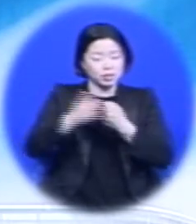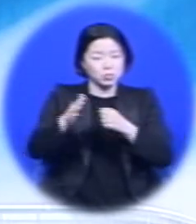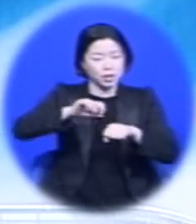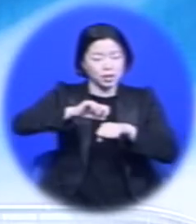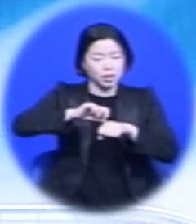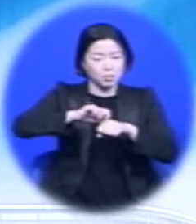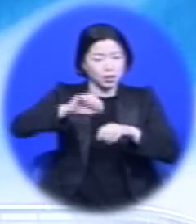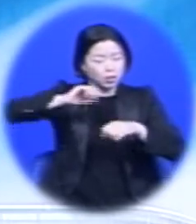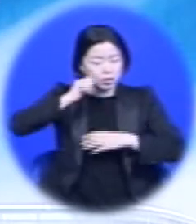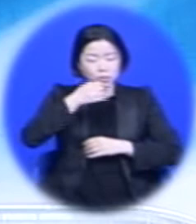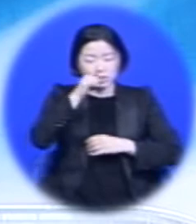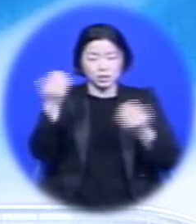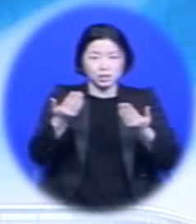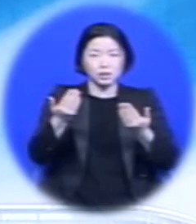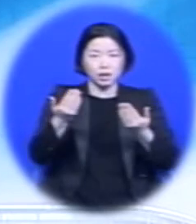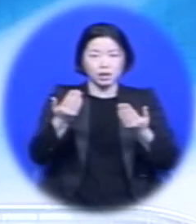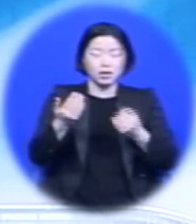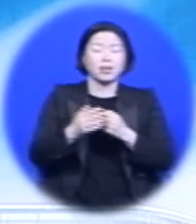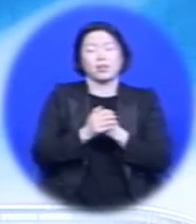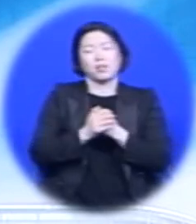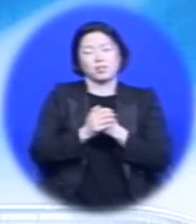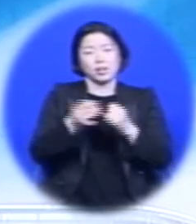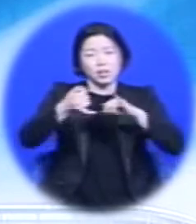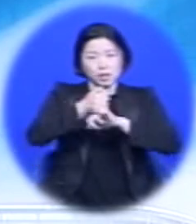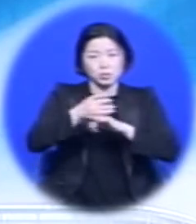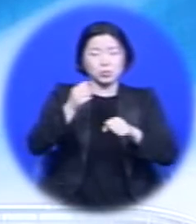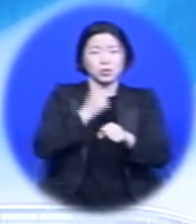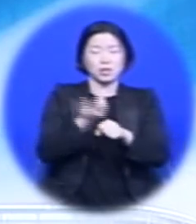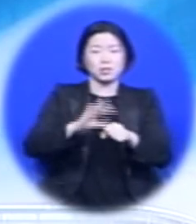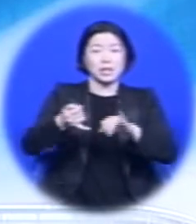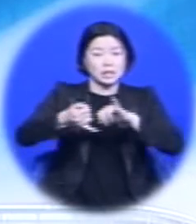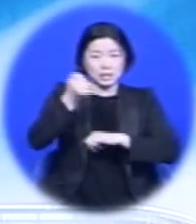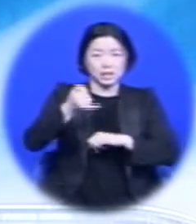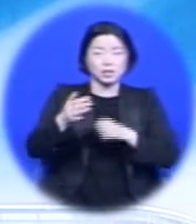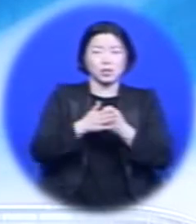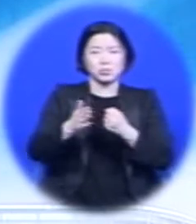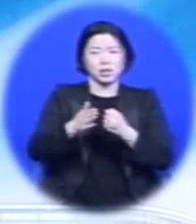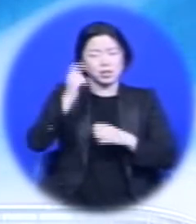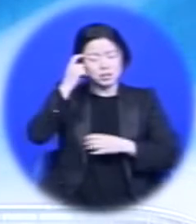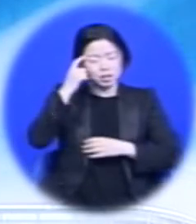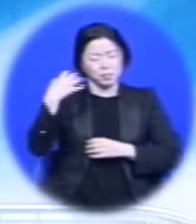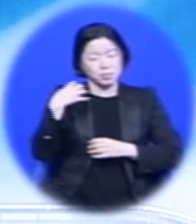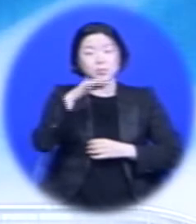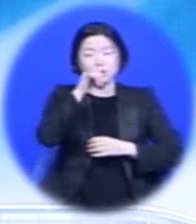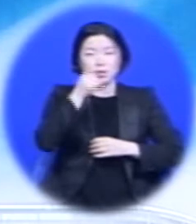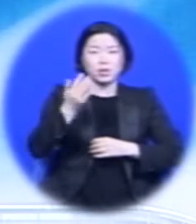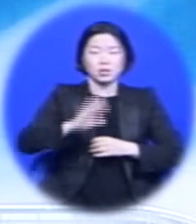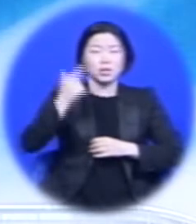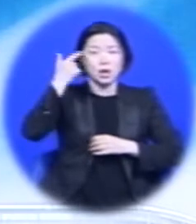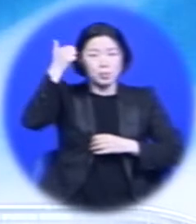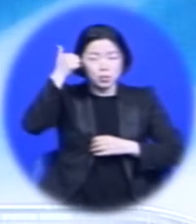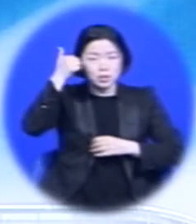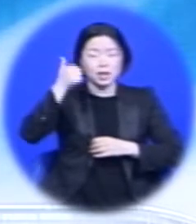듭니다. 약속을 했는데 지키지 않으니까. 그런데 여러분, 이 목사 되겠다는 소원, 이보다도